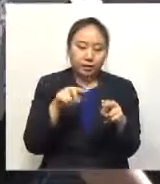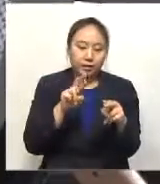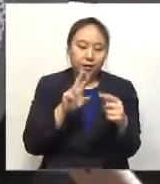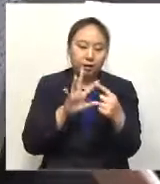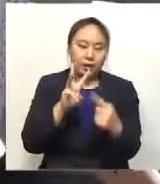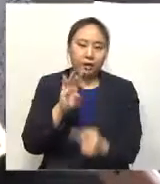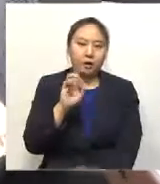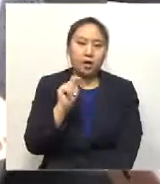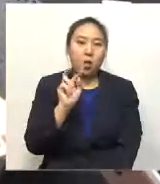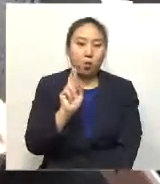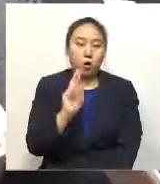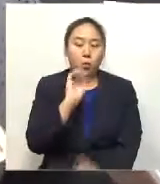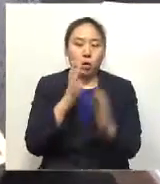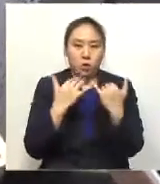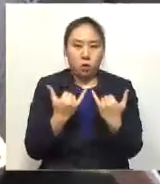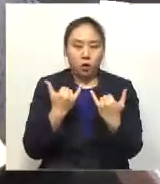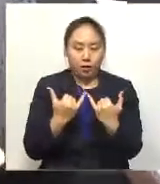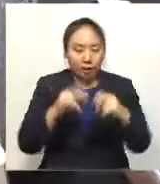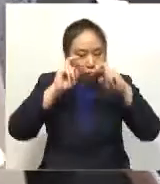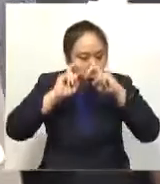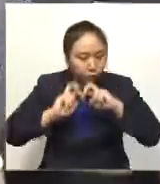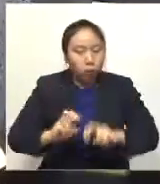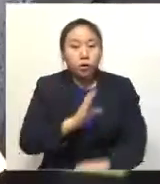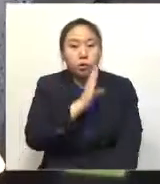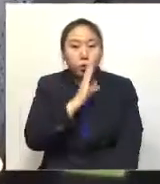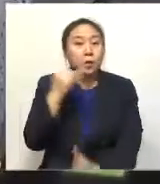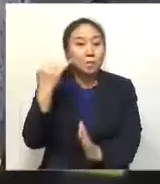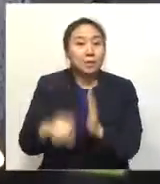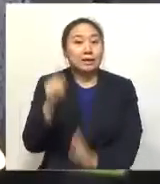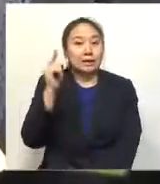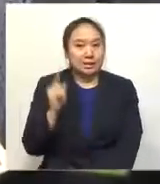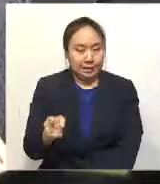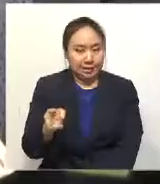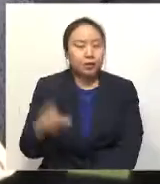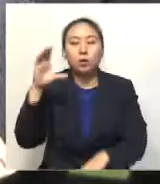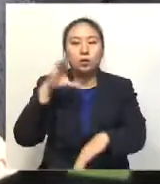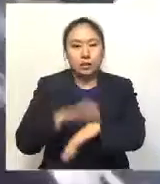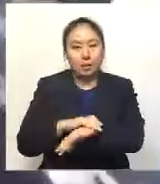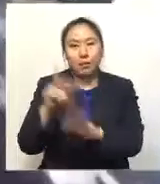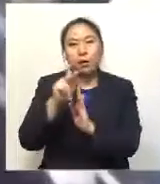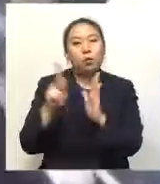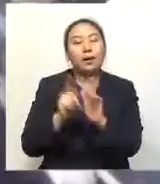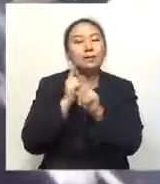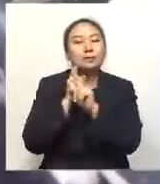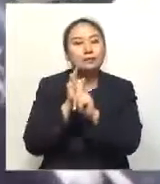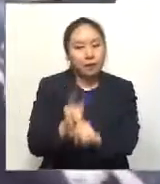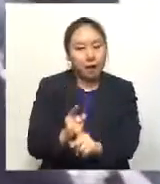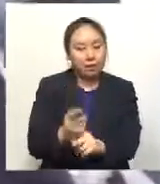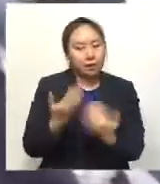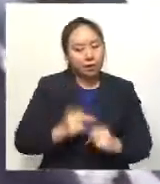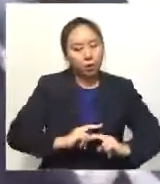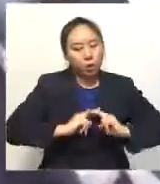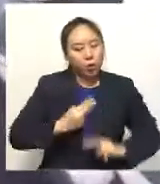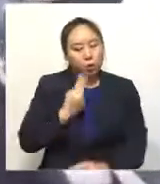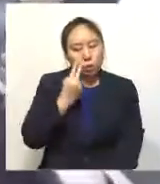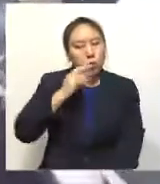อกว่าตอนนี้เจ้าหน้าที่กำลังสอบสวนอยู่ถ้าพบว่าทำผิดจริงก็ต้องดำเนินคดีตามกฎหมายส่วนตัวมองว่าเรื่องดังกล่าว